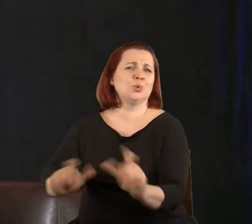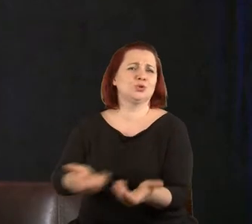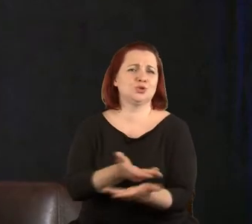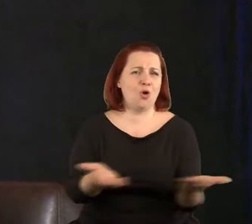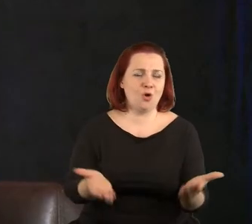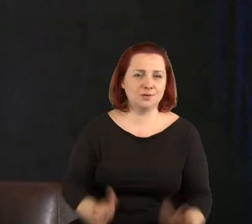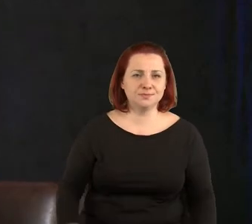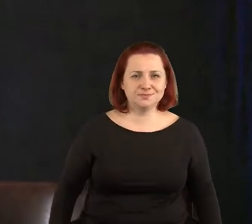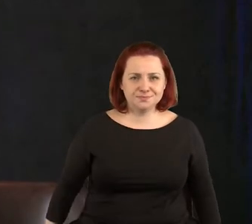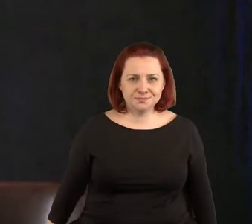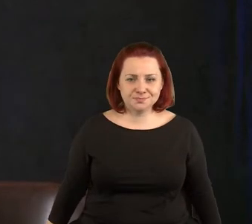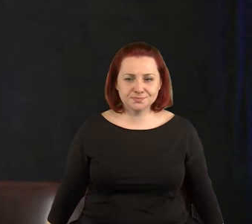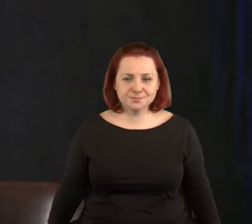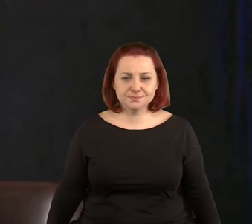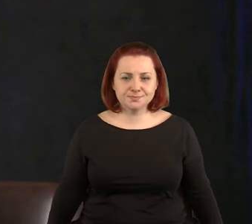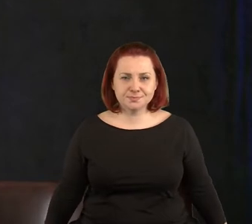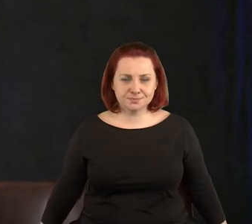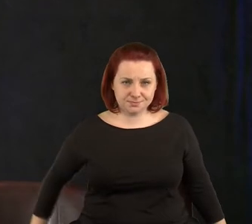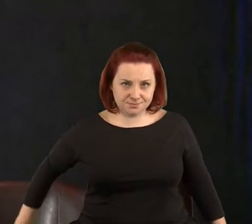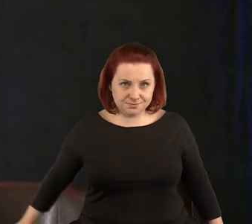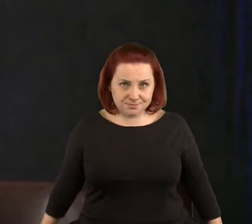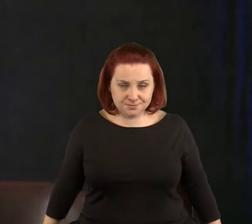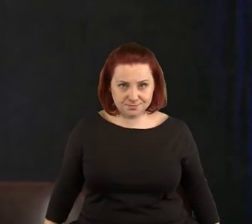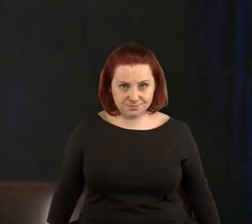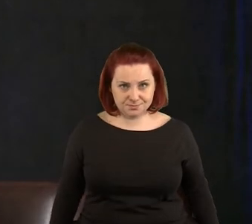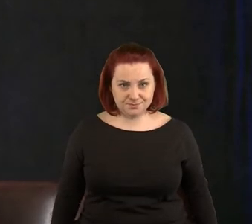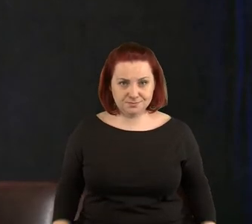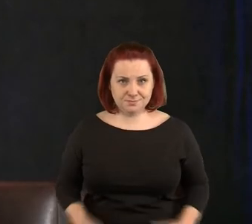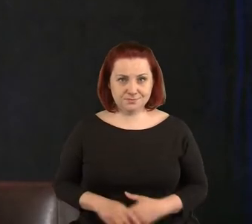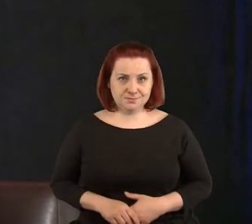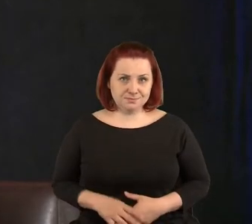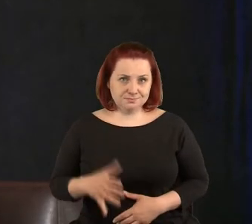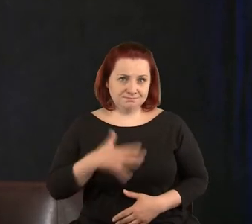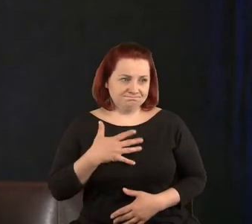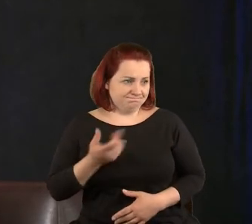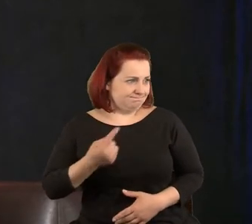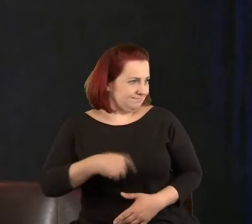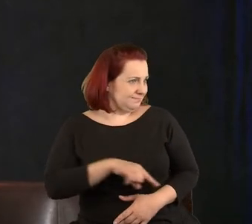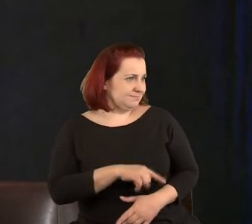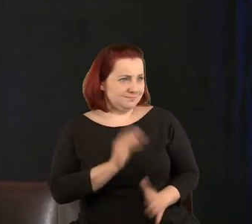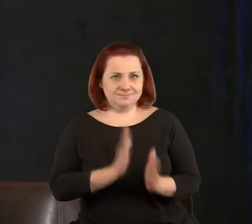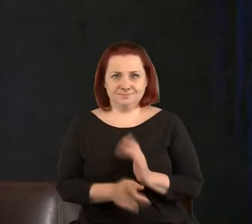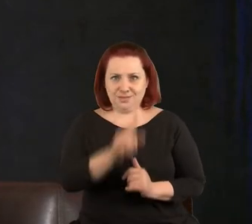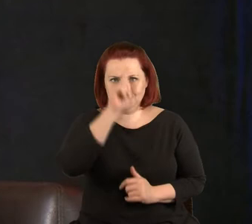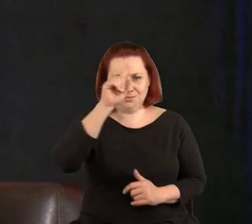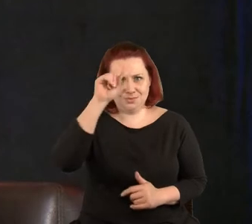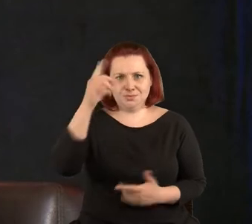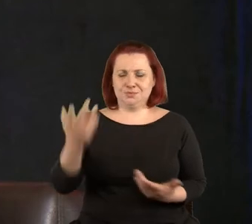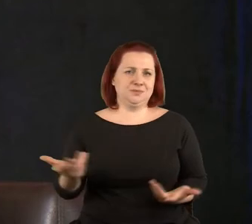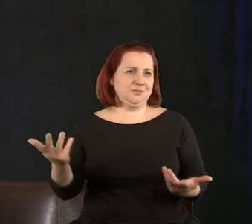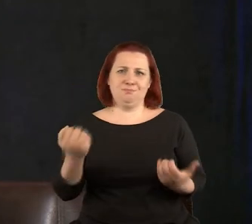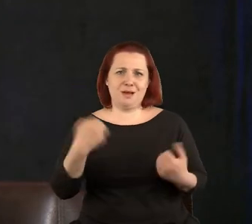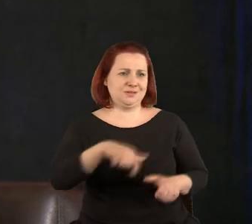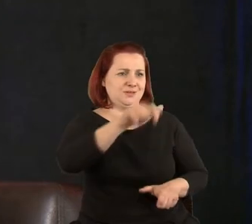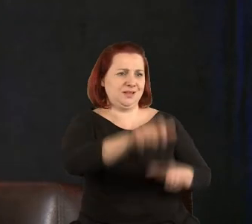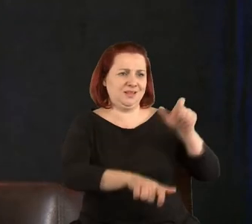Wydaje mi się, że to jest to, o czym powiedziałaś, że my po prostu jesteśmy ludźmi bardzo indywidualnymi, z